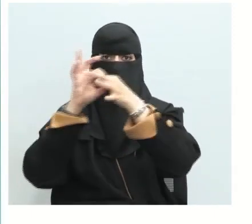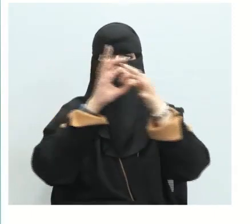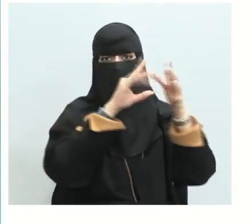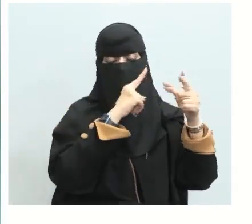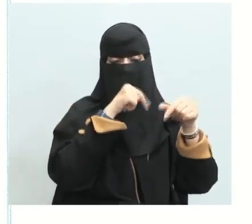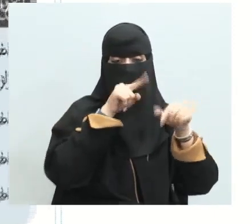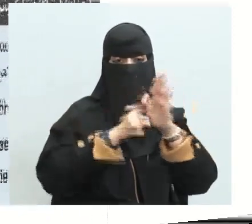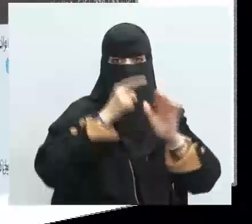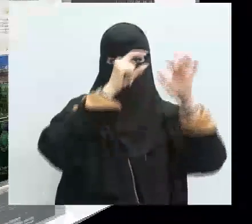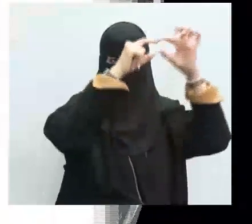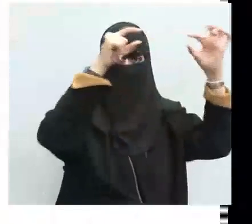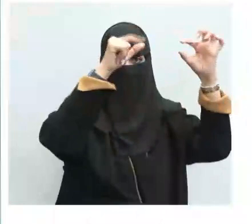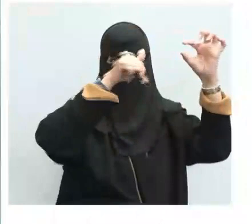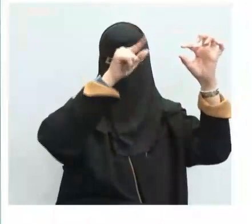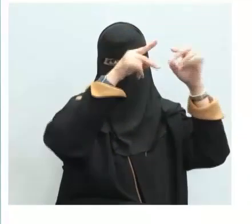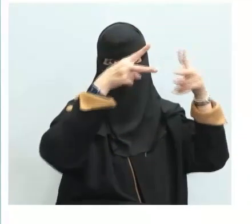من الأدوات،